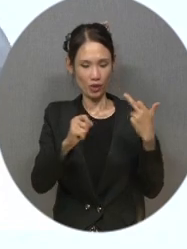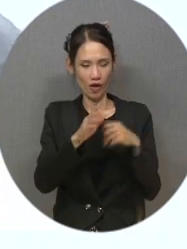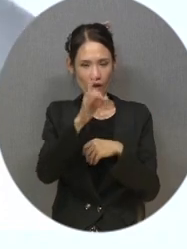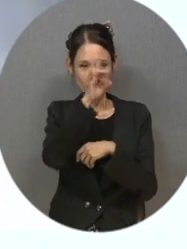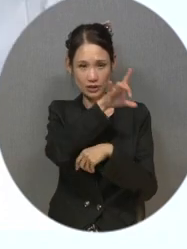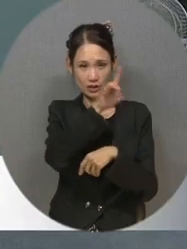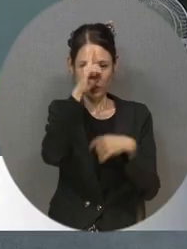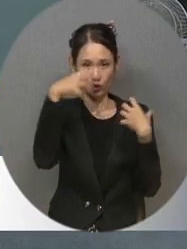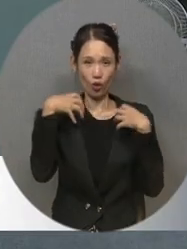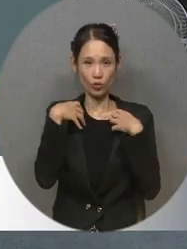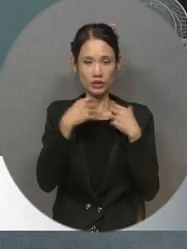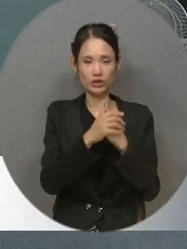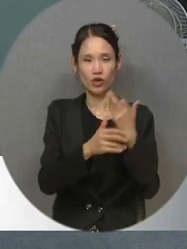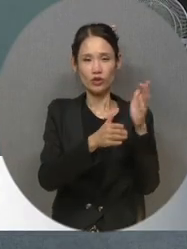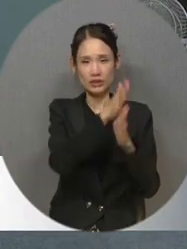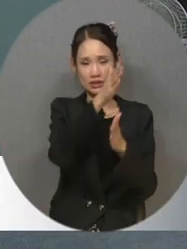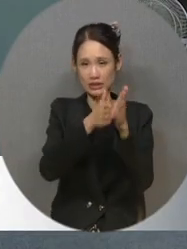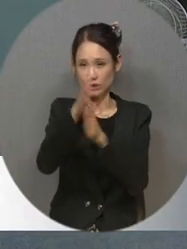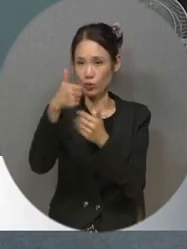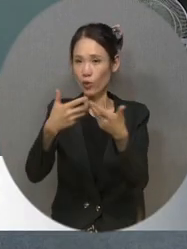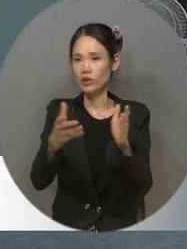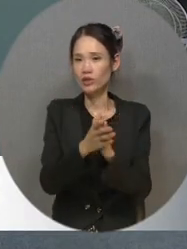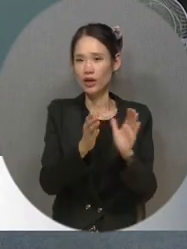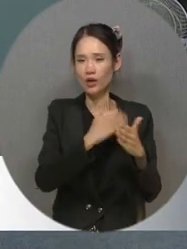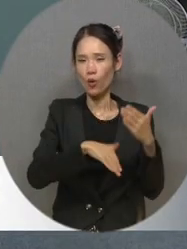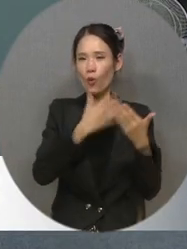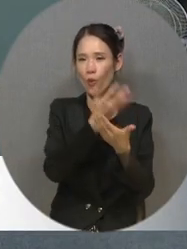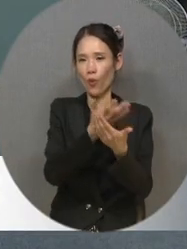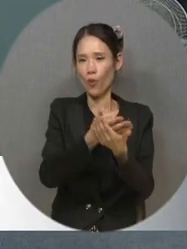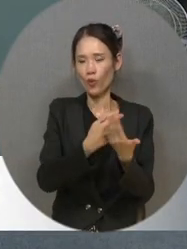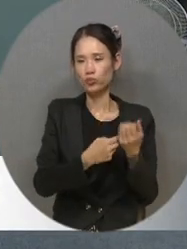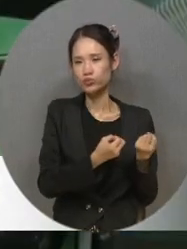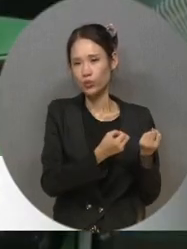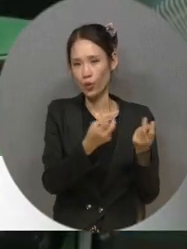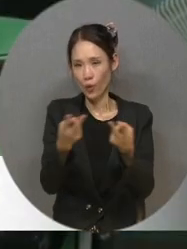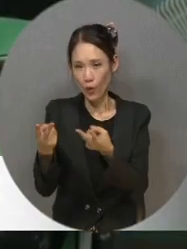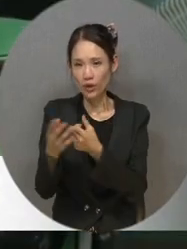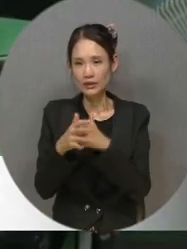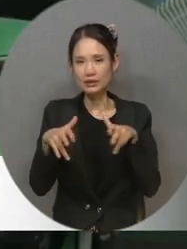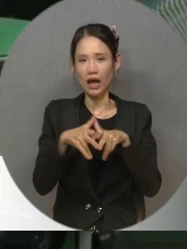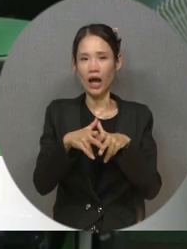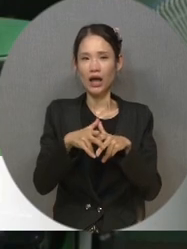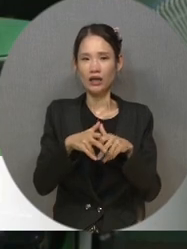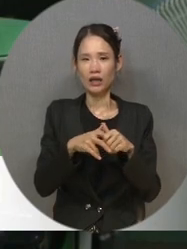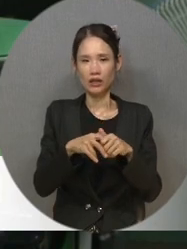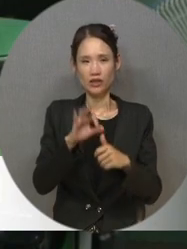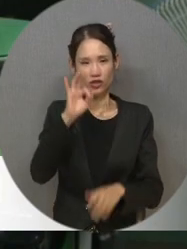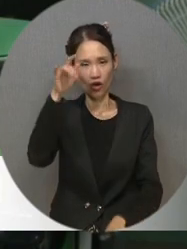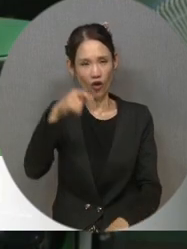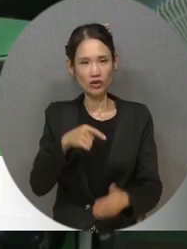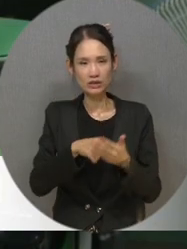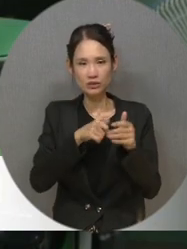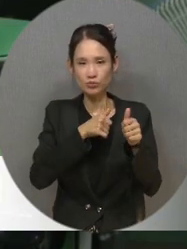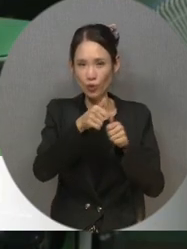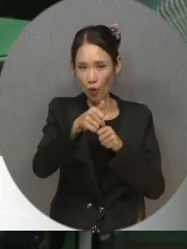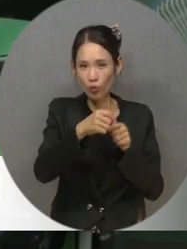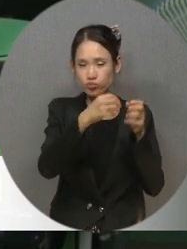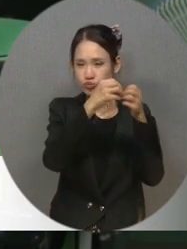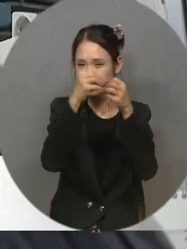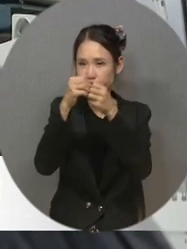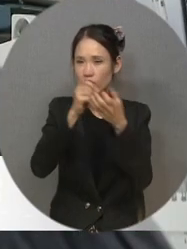부처와 17개 시도 장애인 단체 등의 공고문을 보내며 장애의 역경을 극복하거나 라는 문구를